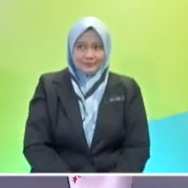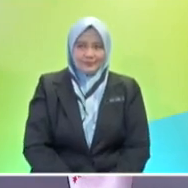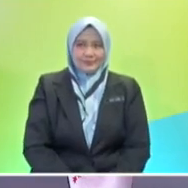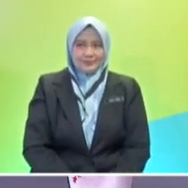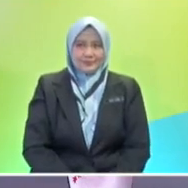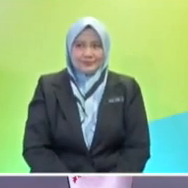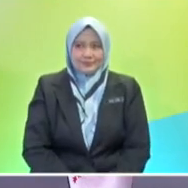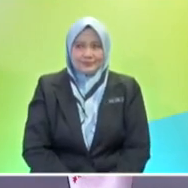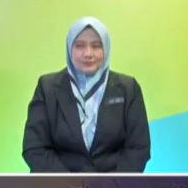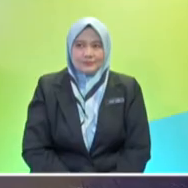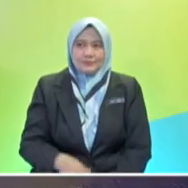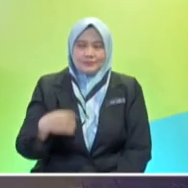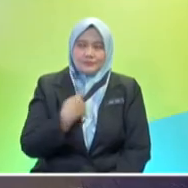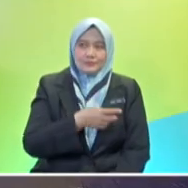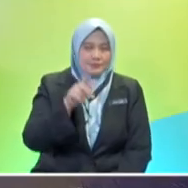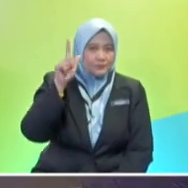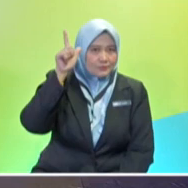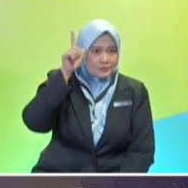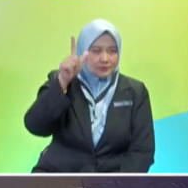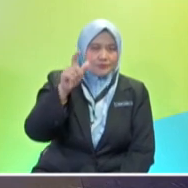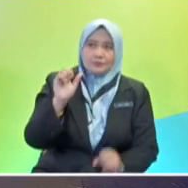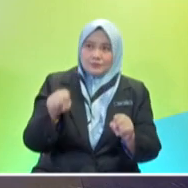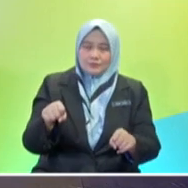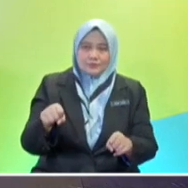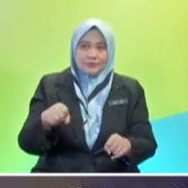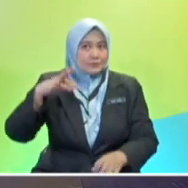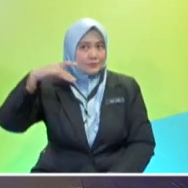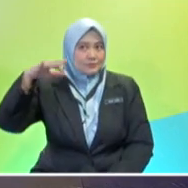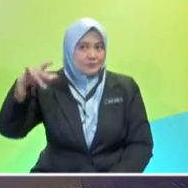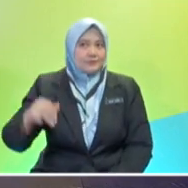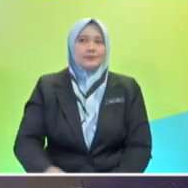wah. Dan kita tengok adakah mereka boleh mengeja. Jom.